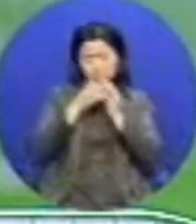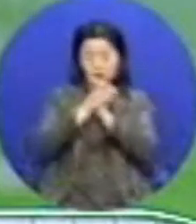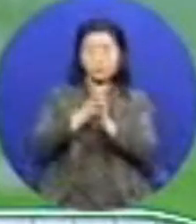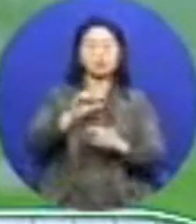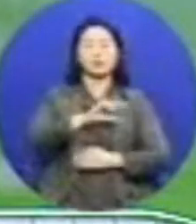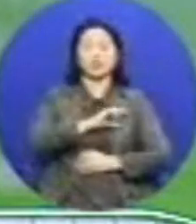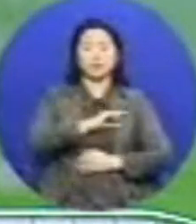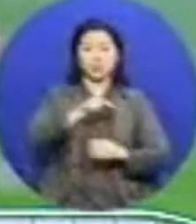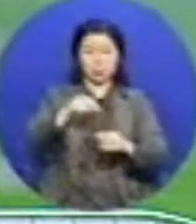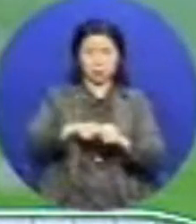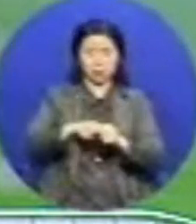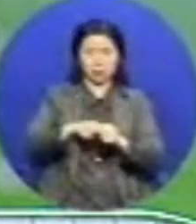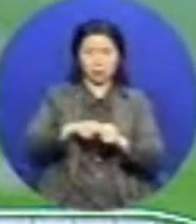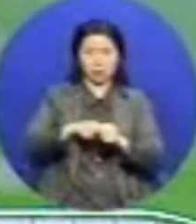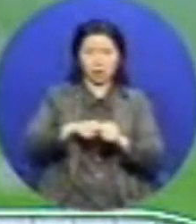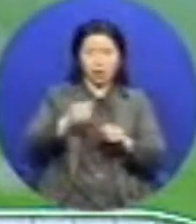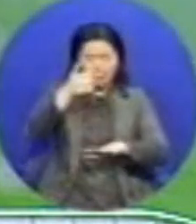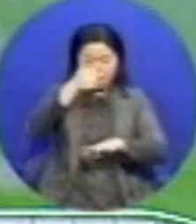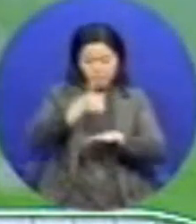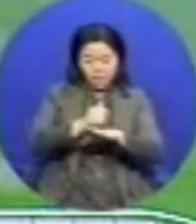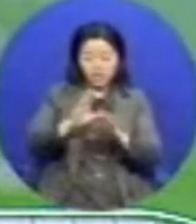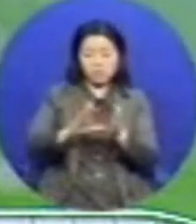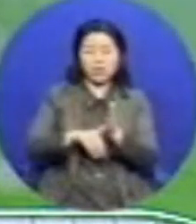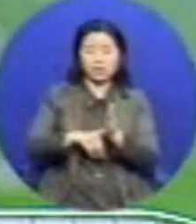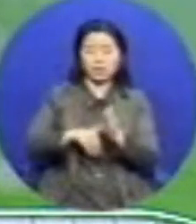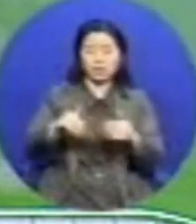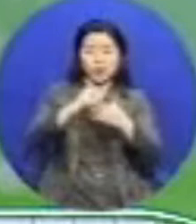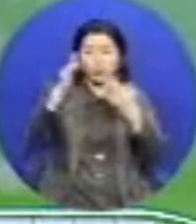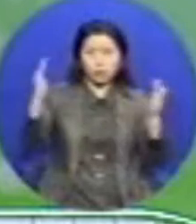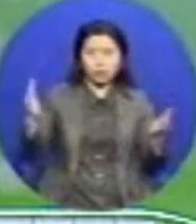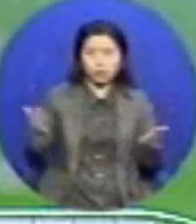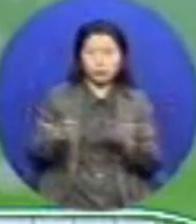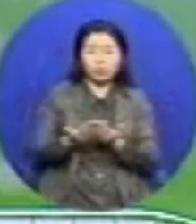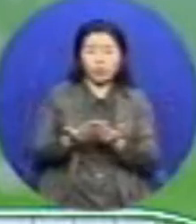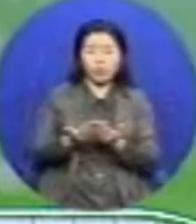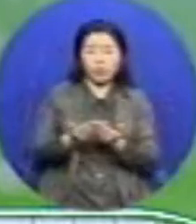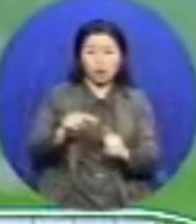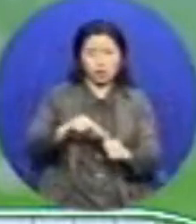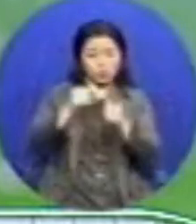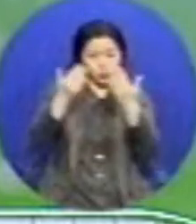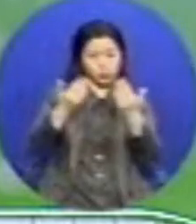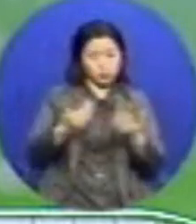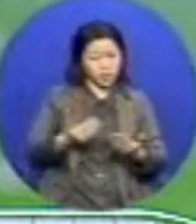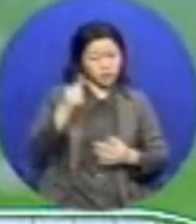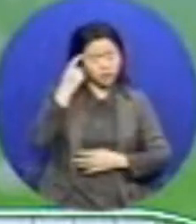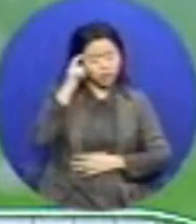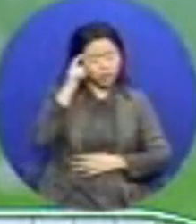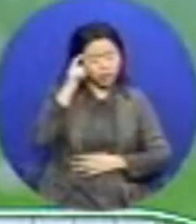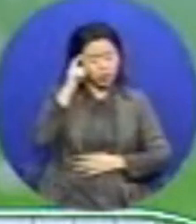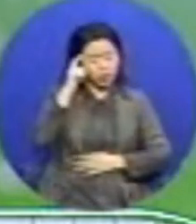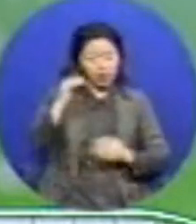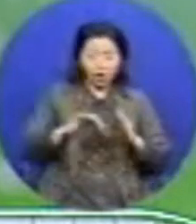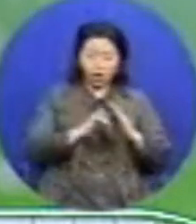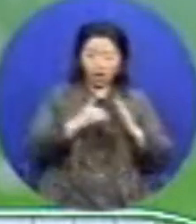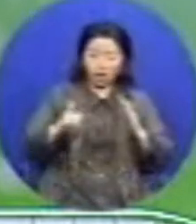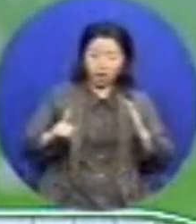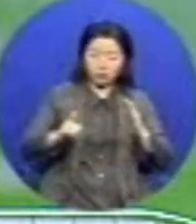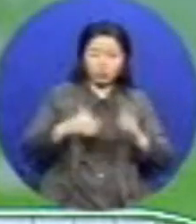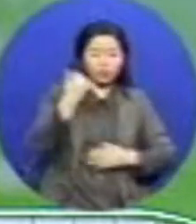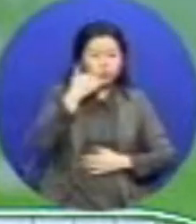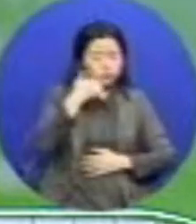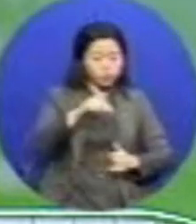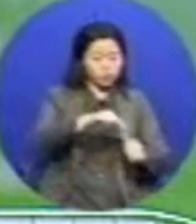우리 가족들이 다 구원 받을 까 우리 가족들이 일부만 구원을 받고 일부는 구원을 받지